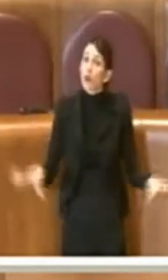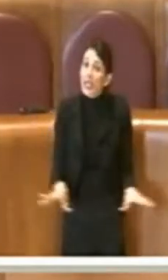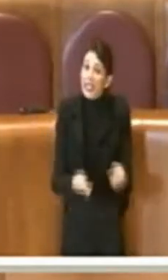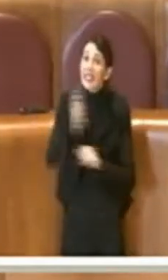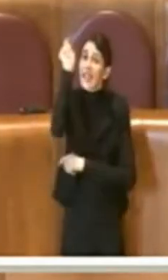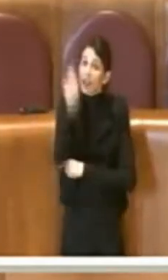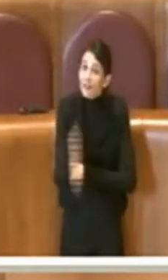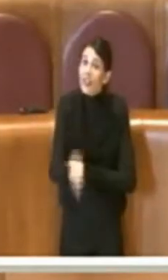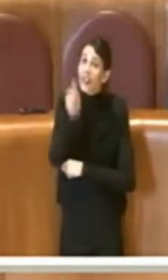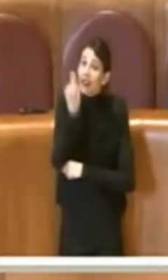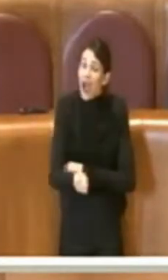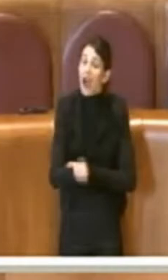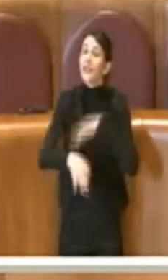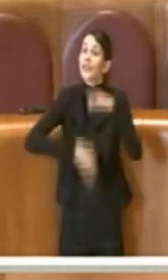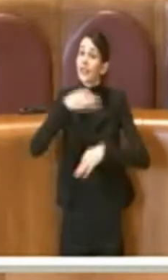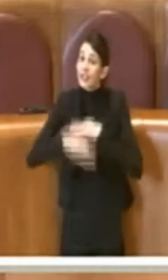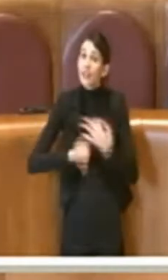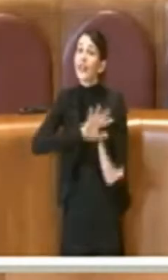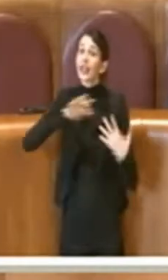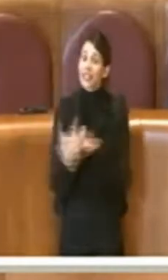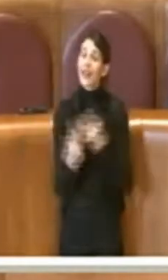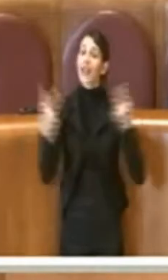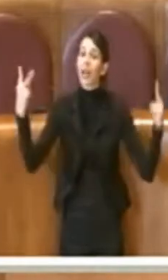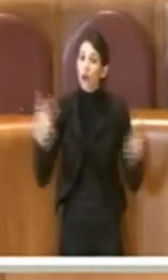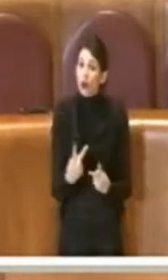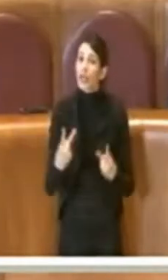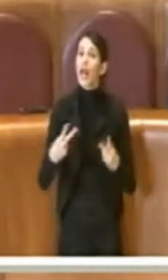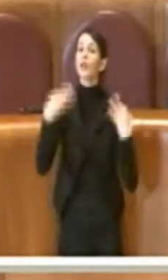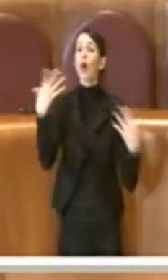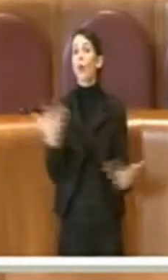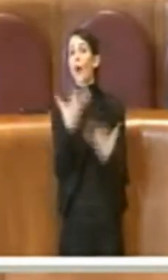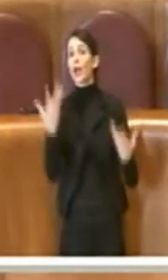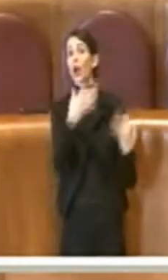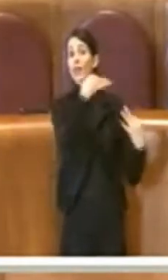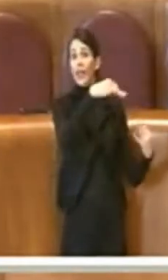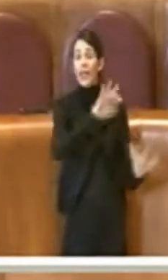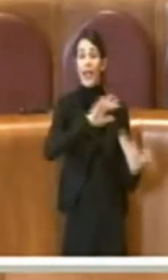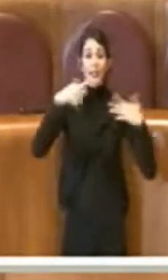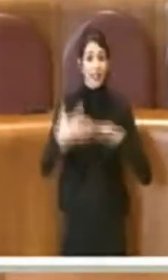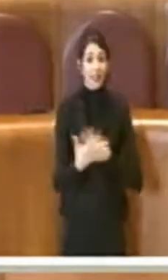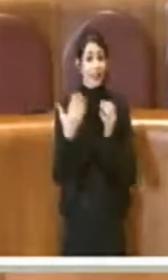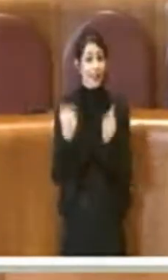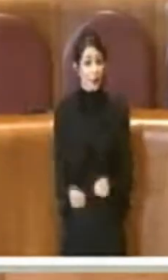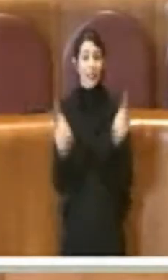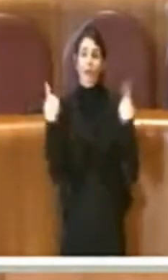quello che è scritto nero su bianco ormai da decenni? Vi faccio una domanda, grazie.